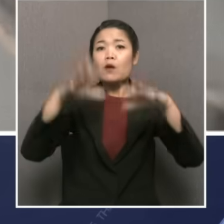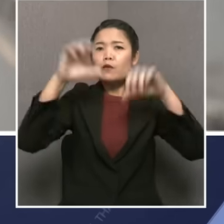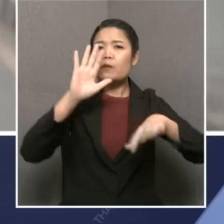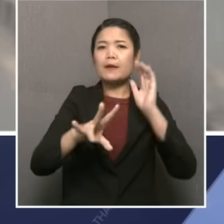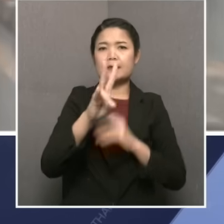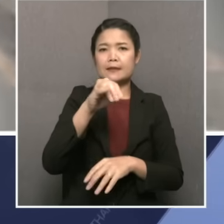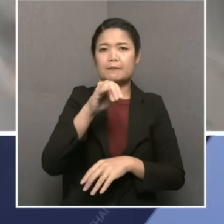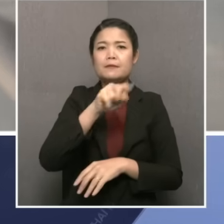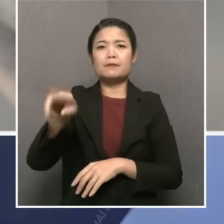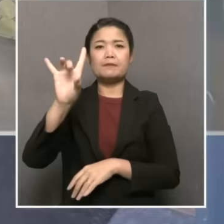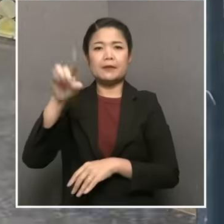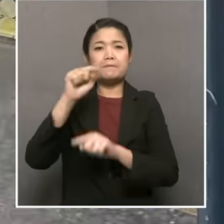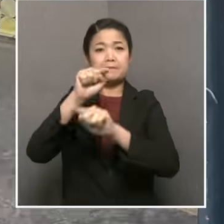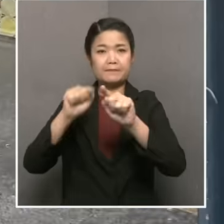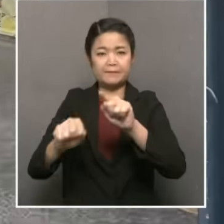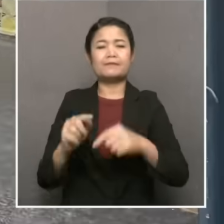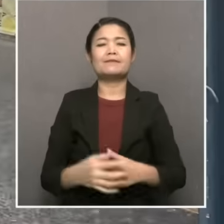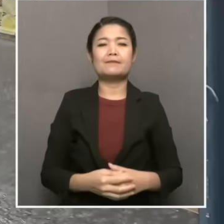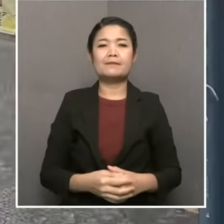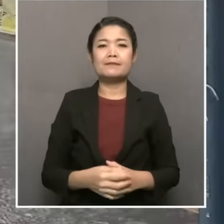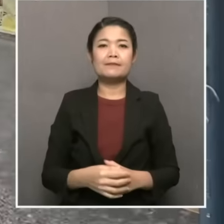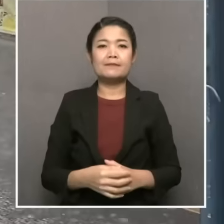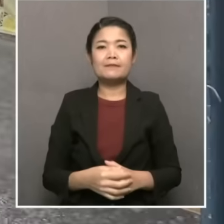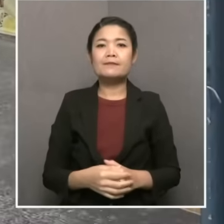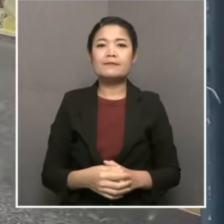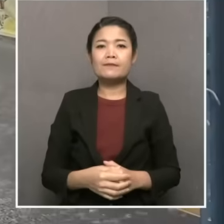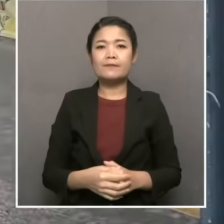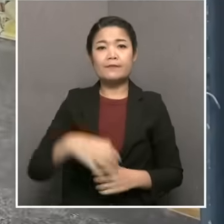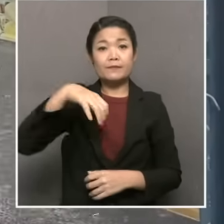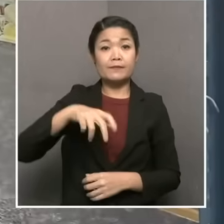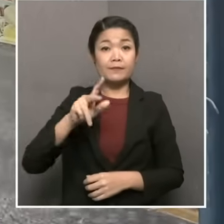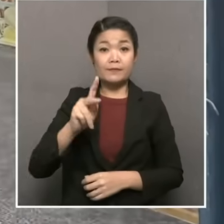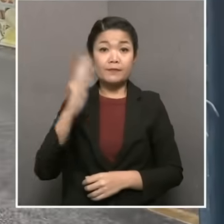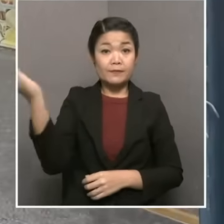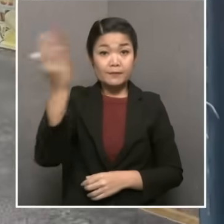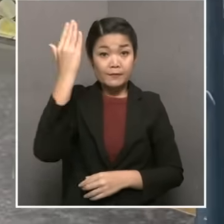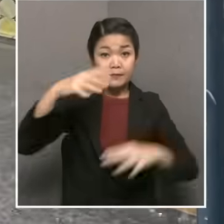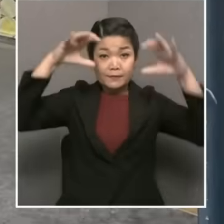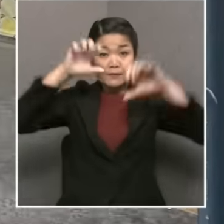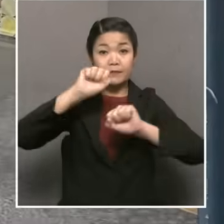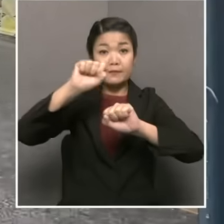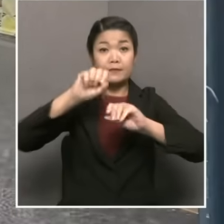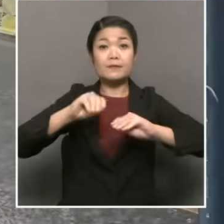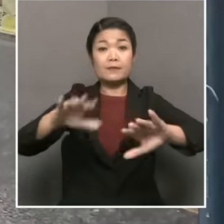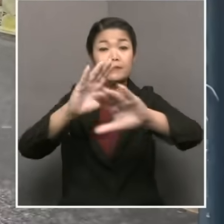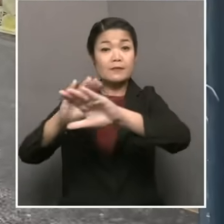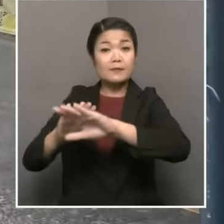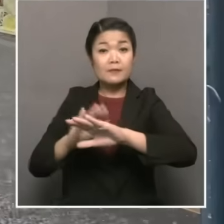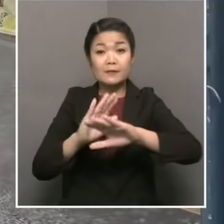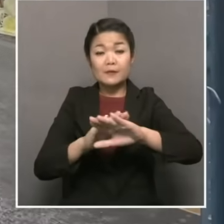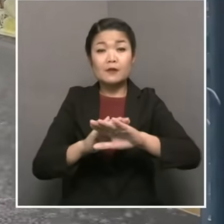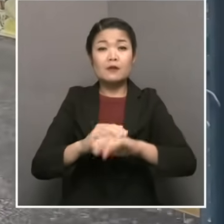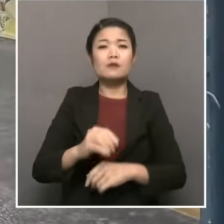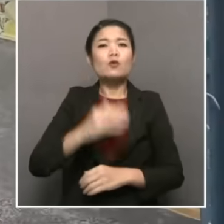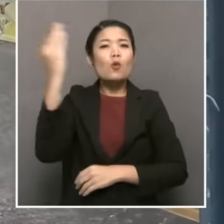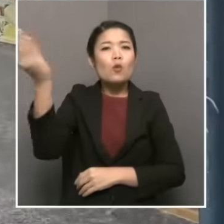ของพื้นที่ค่ะกรมอุตุนิยมวิทยาพยากรณ์อากาศประจำวันนี้นะคะร่องมรสุม